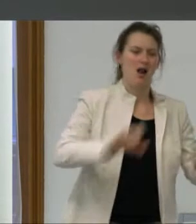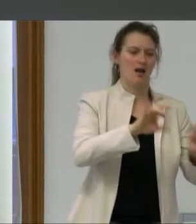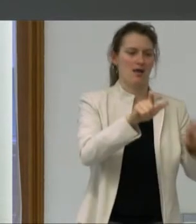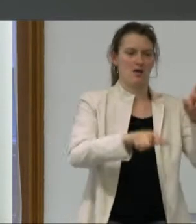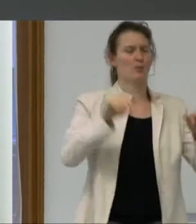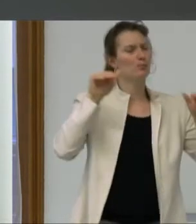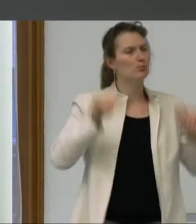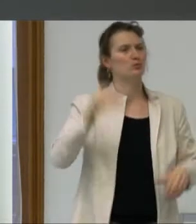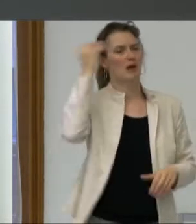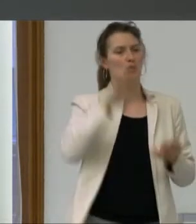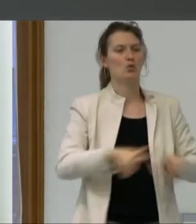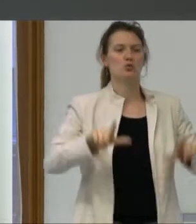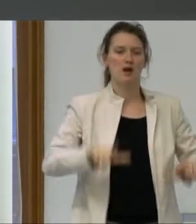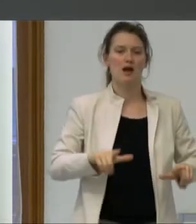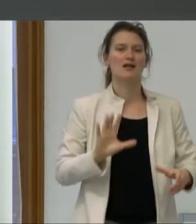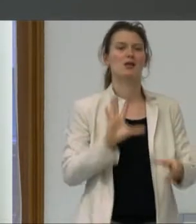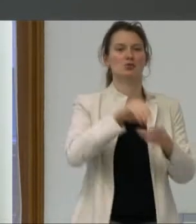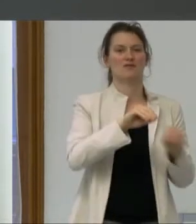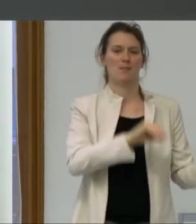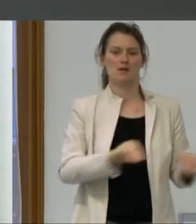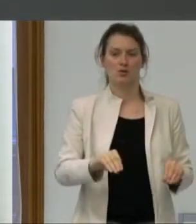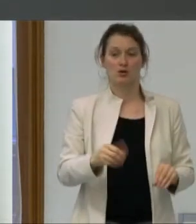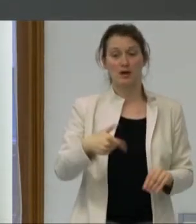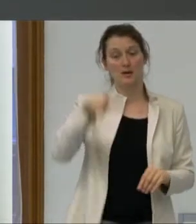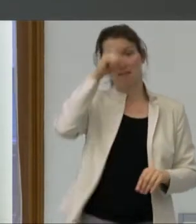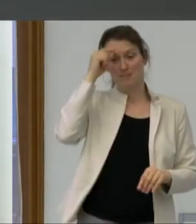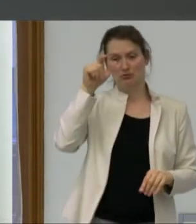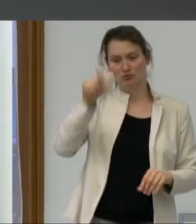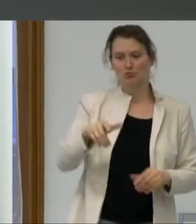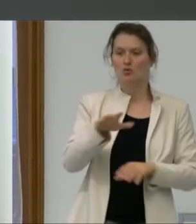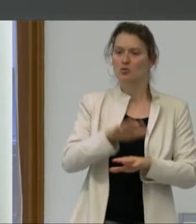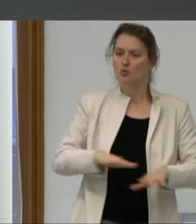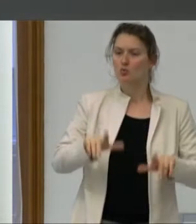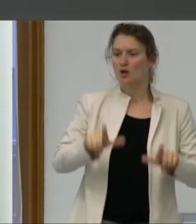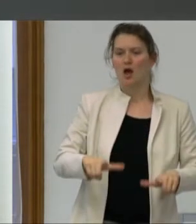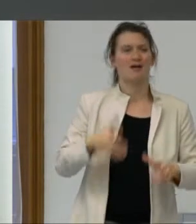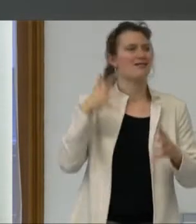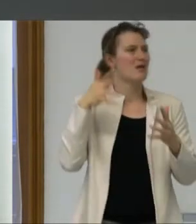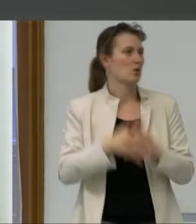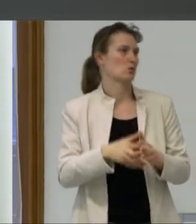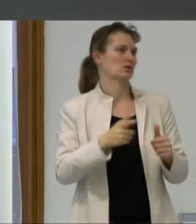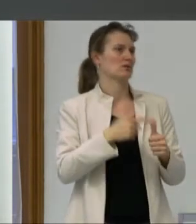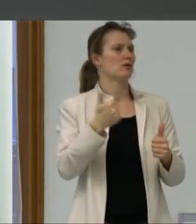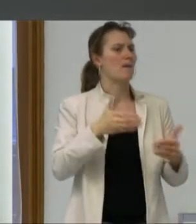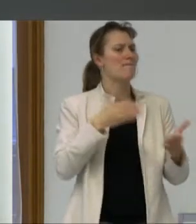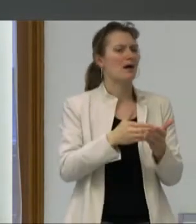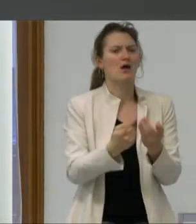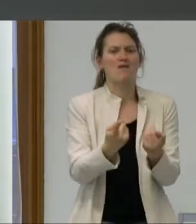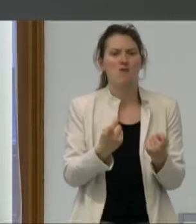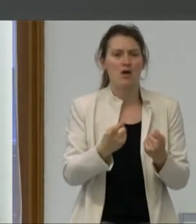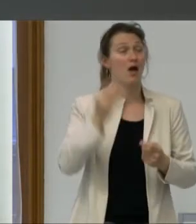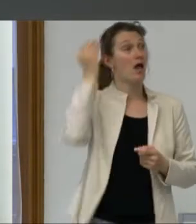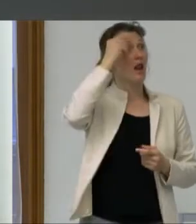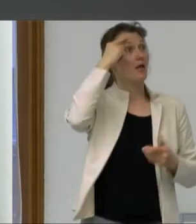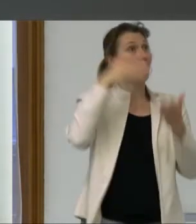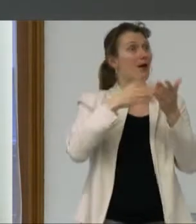in inklusiver Pädagogik zu vermitteln, wie zum Beispiel einem inklusiven Menschenbild, die Grundlagen in pädagogischer Diagnostik, wie entstehen Barrieren, wie kann man Lernbarrieren